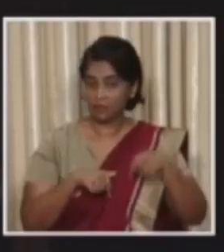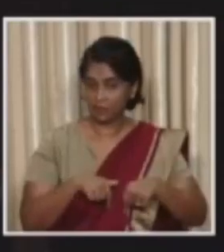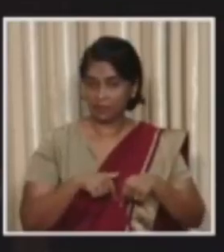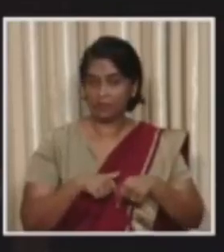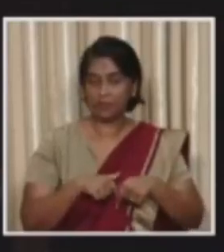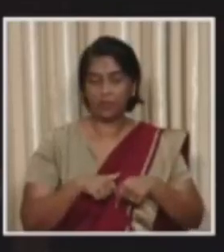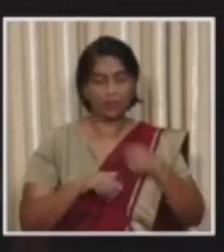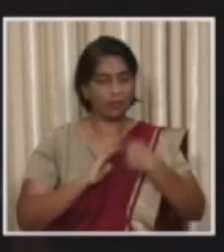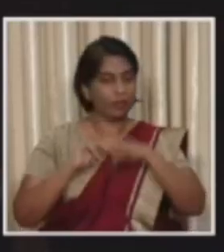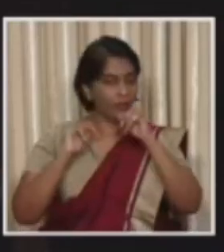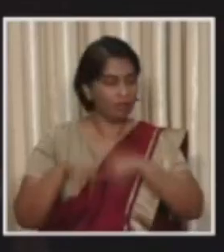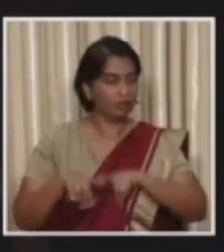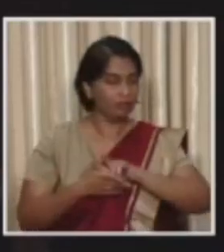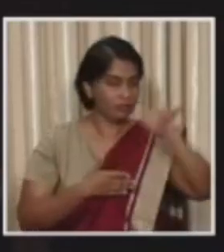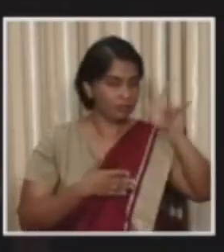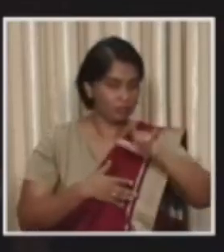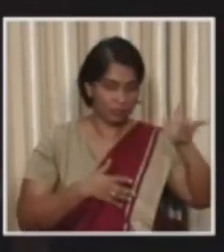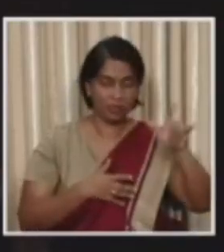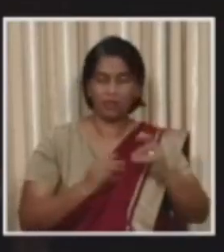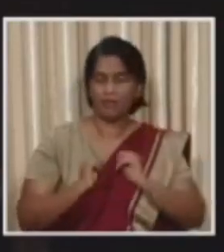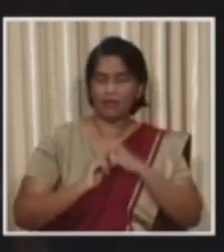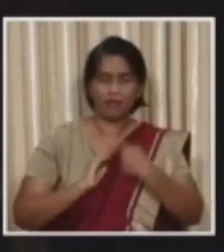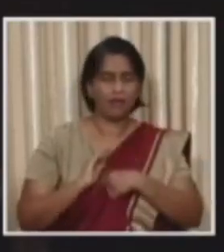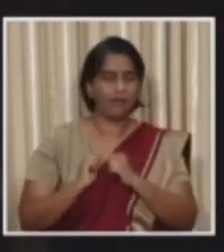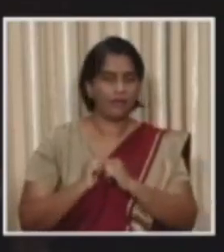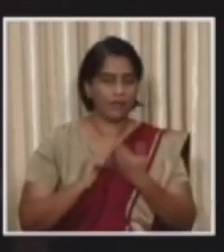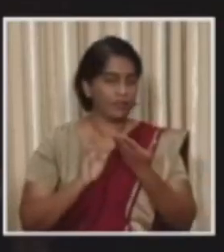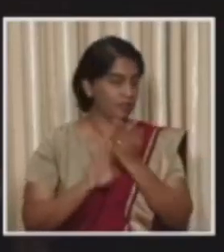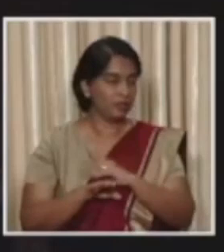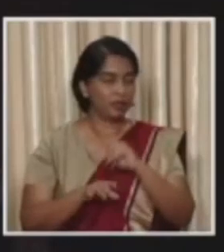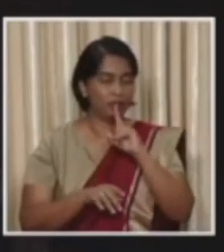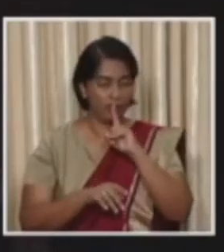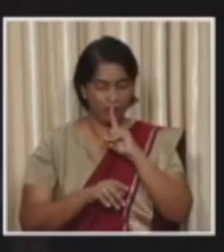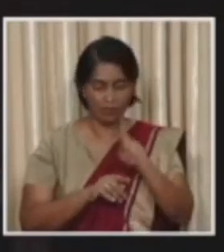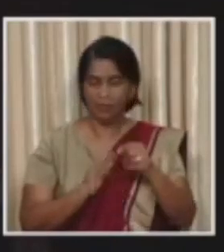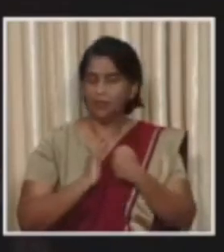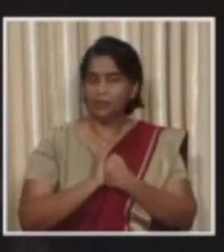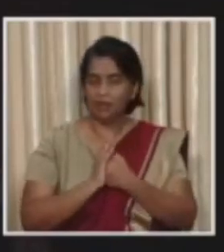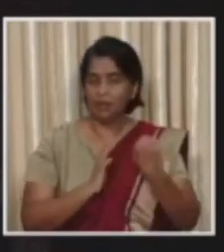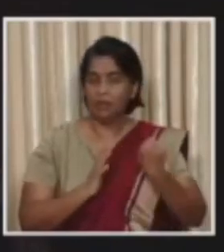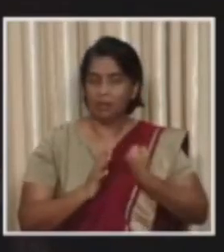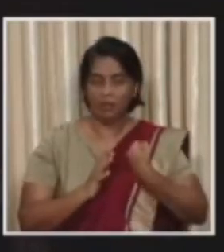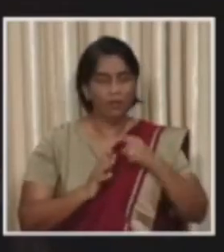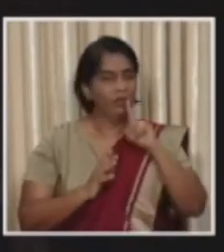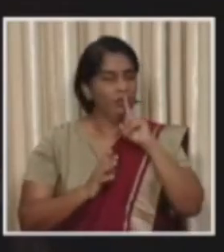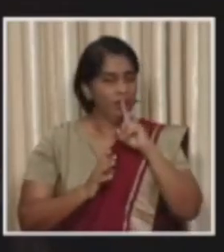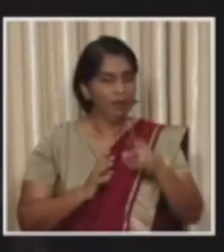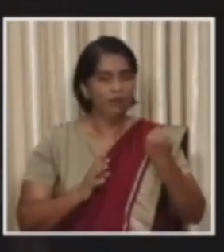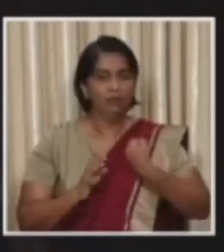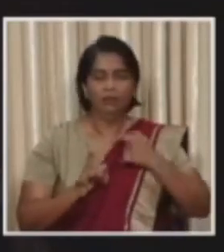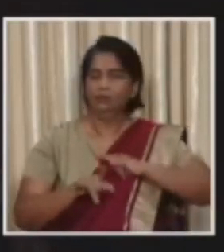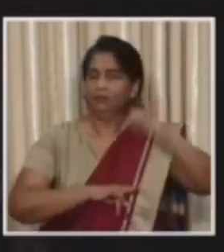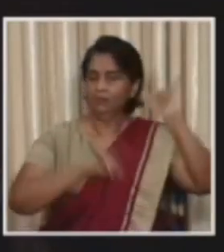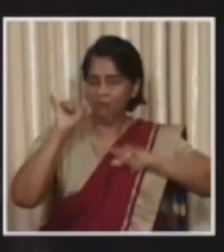රට දාලා යන අවශ්‍ය නැහැ කියලා මට කලින් කතා කරපු ගරු වෛද්‍යවරතුමා කිව්වා වෛද්‍යවරුන්